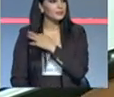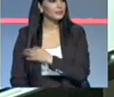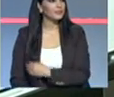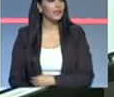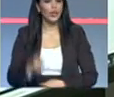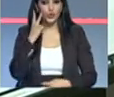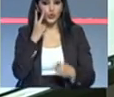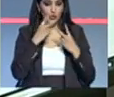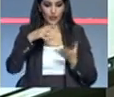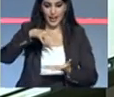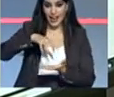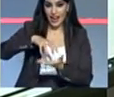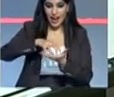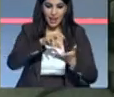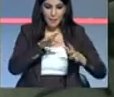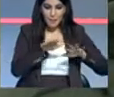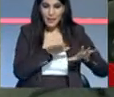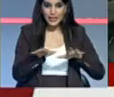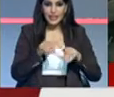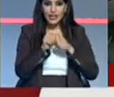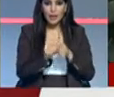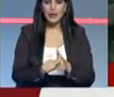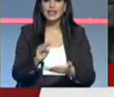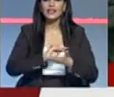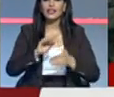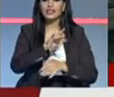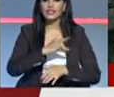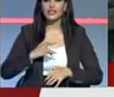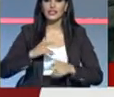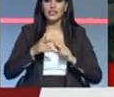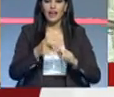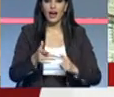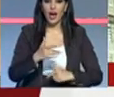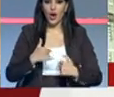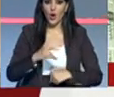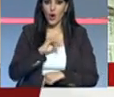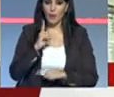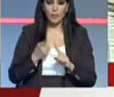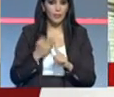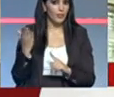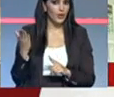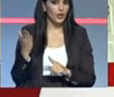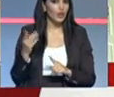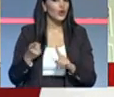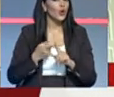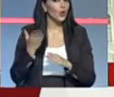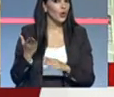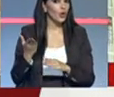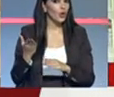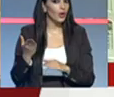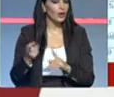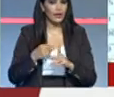هذه هي غرفة العمليات في الإدارة الجهوية للصحة بصفاقس. هنا العمل على أشده في يوم التلقيح المكثف